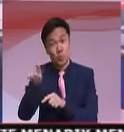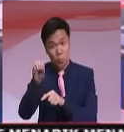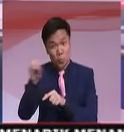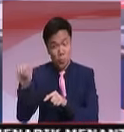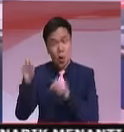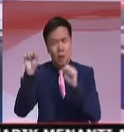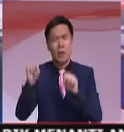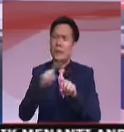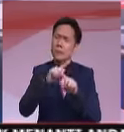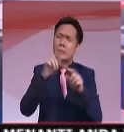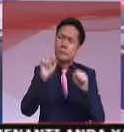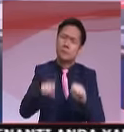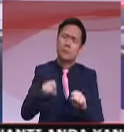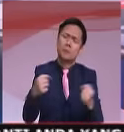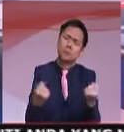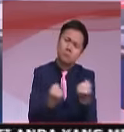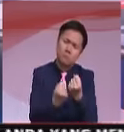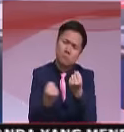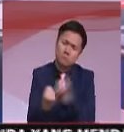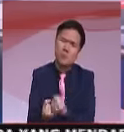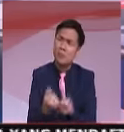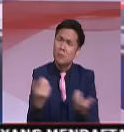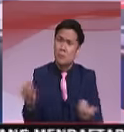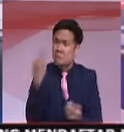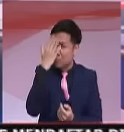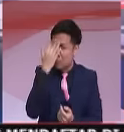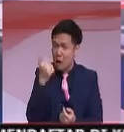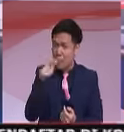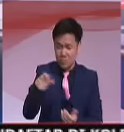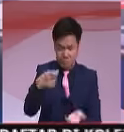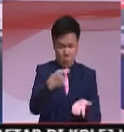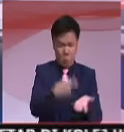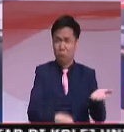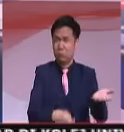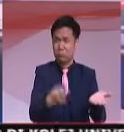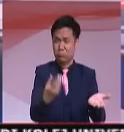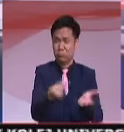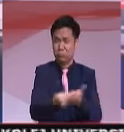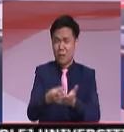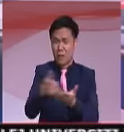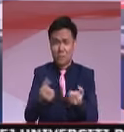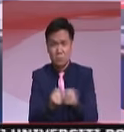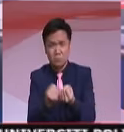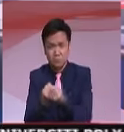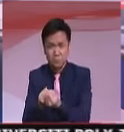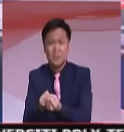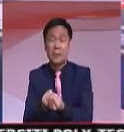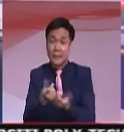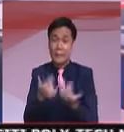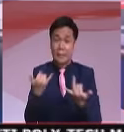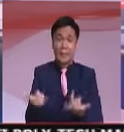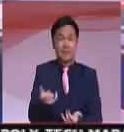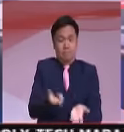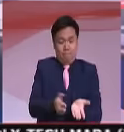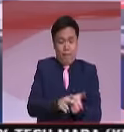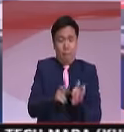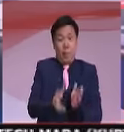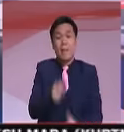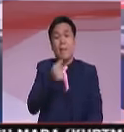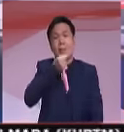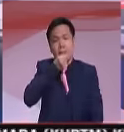negara amat memerlukan sokongan kita semua untuk menampung kos operasi mereka laporan di malah kasturi merah